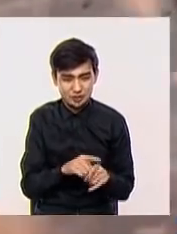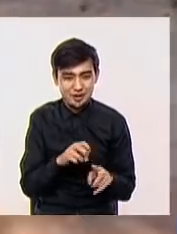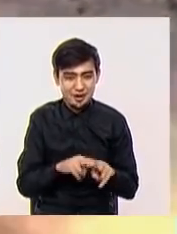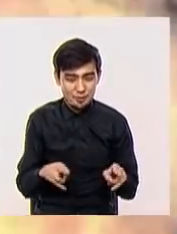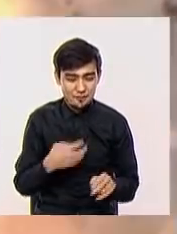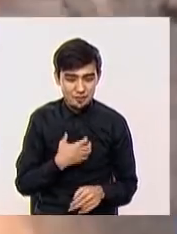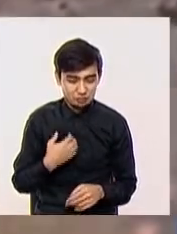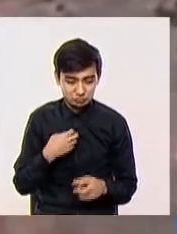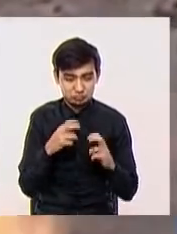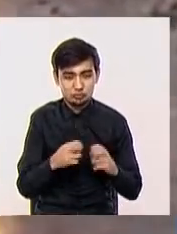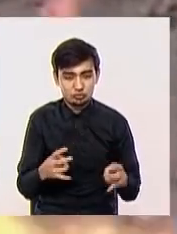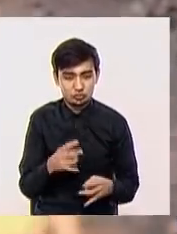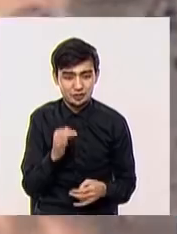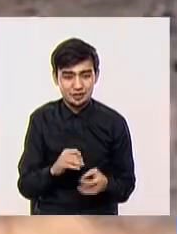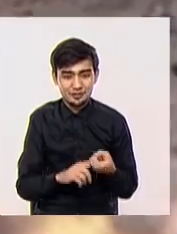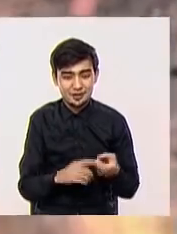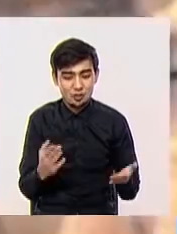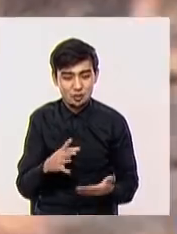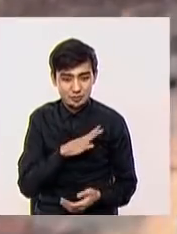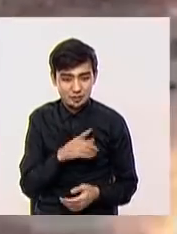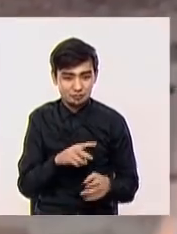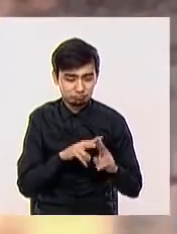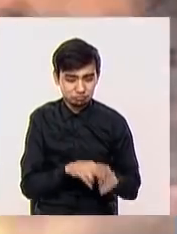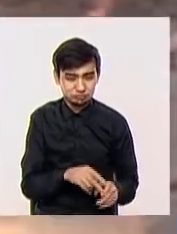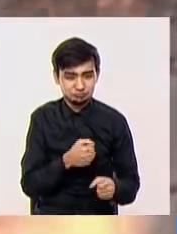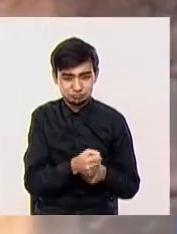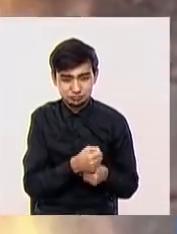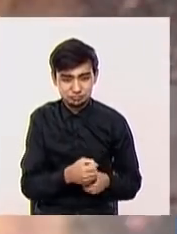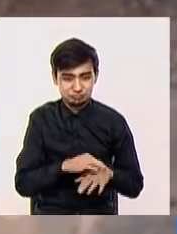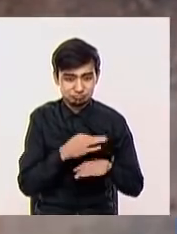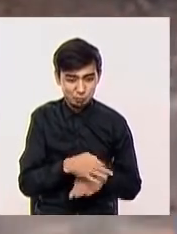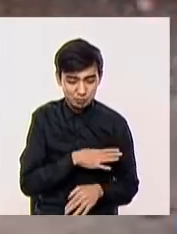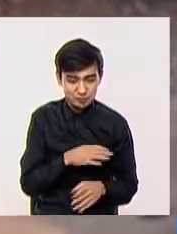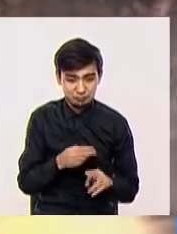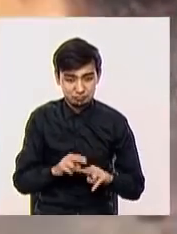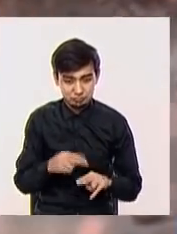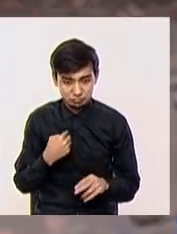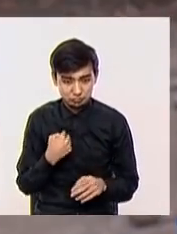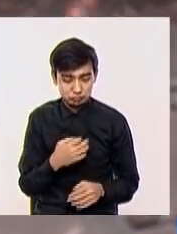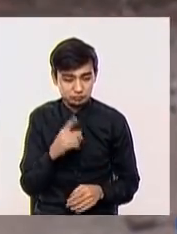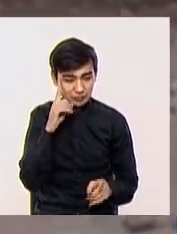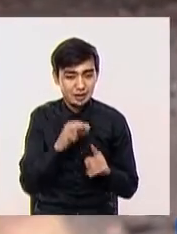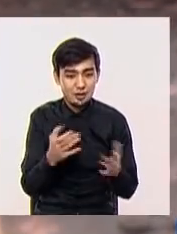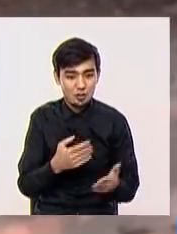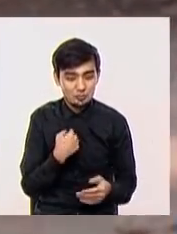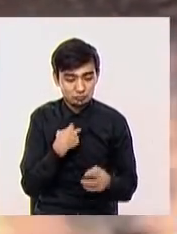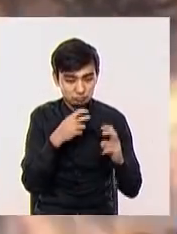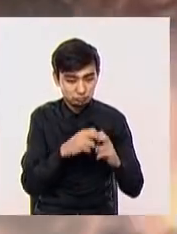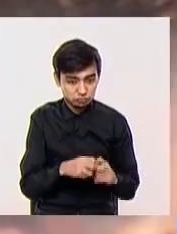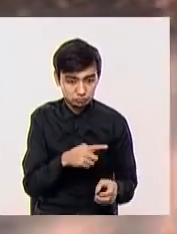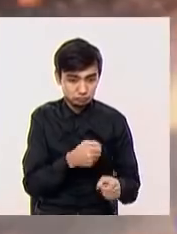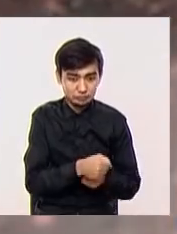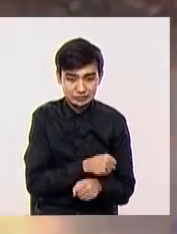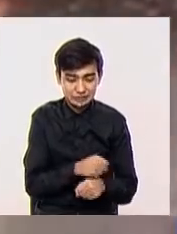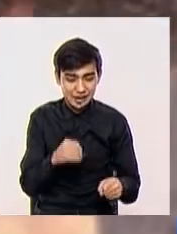эта необходимость. Что касается того, что вы говорите, пытки и так далее, наша цель, наша комиссия, это не только расследование пыток, но и в